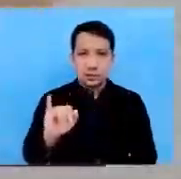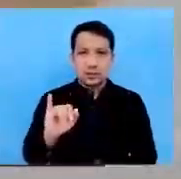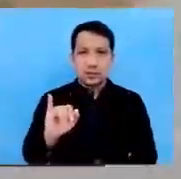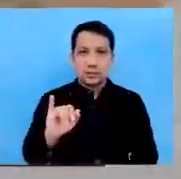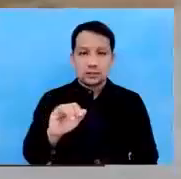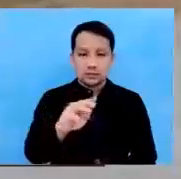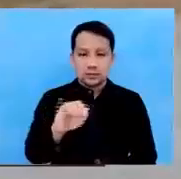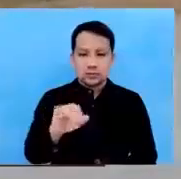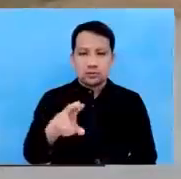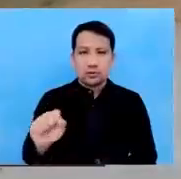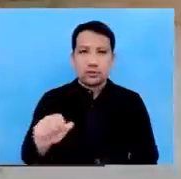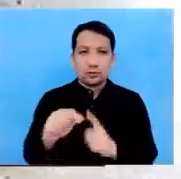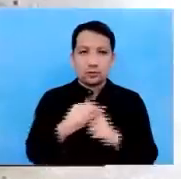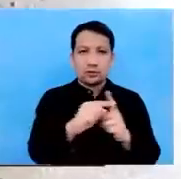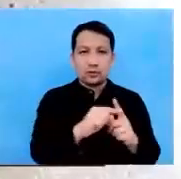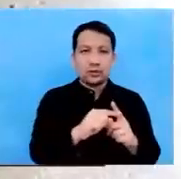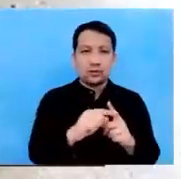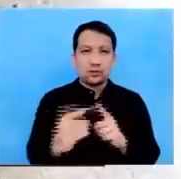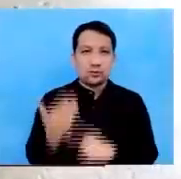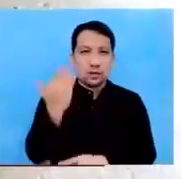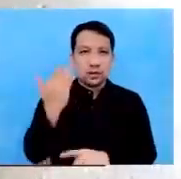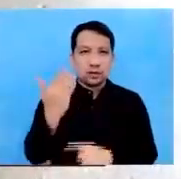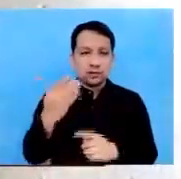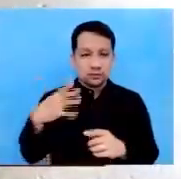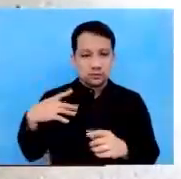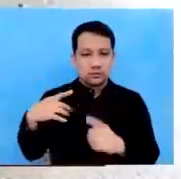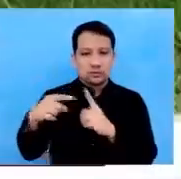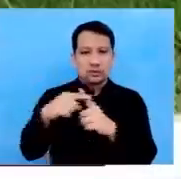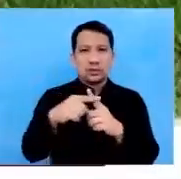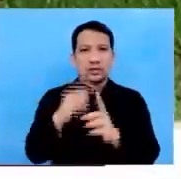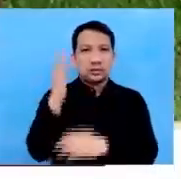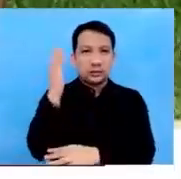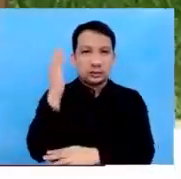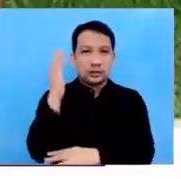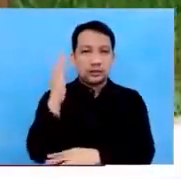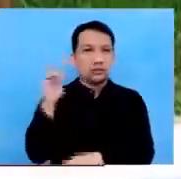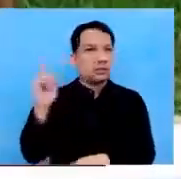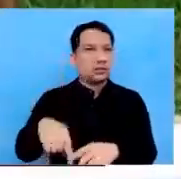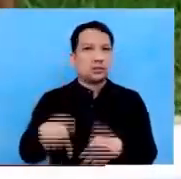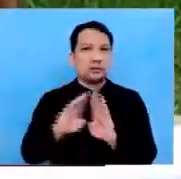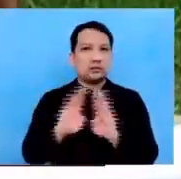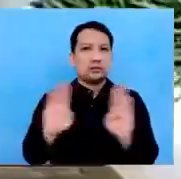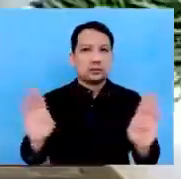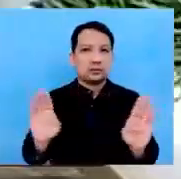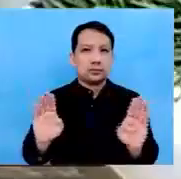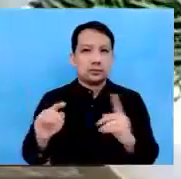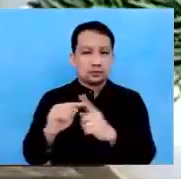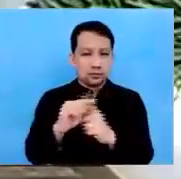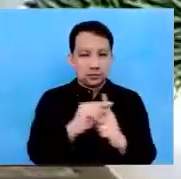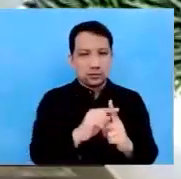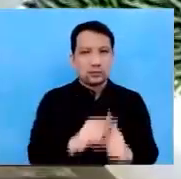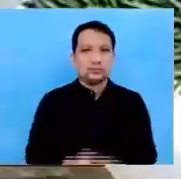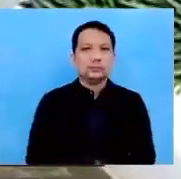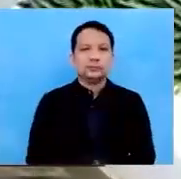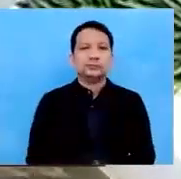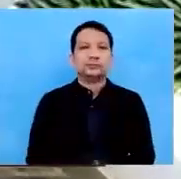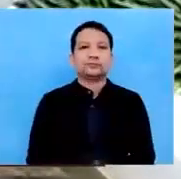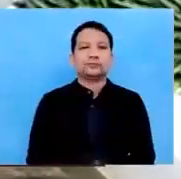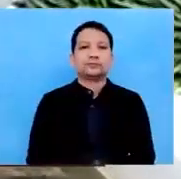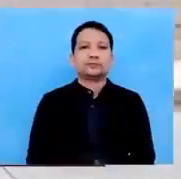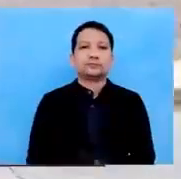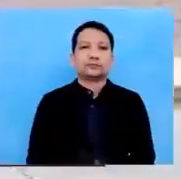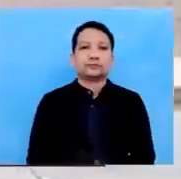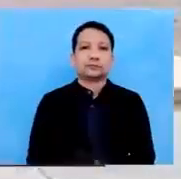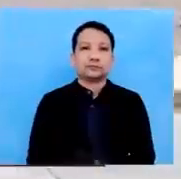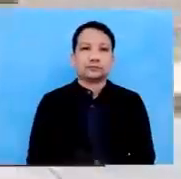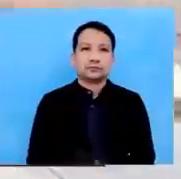pa naghihintay sa labas ng sementeryo. Pero magtatanghali na, hindi pa rin ito nagbubukas. Ito lang po ang sarado. Idadalawin